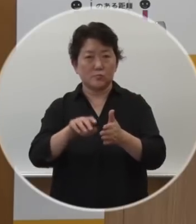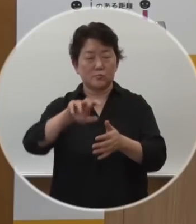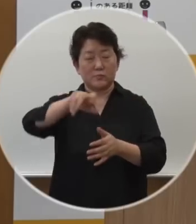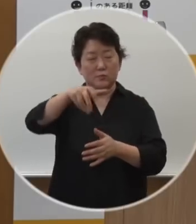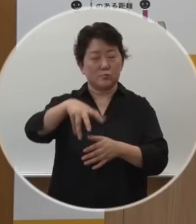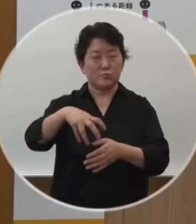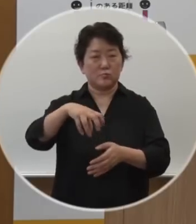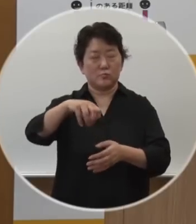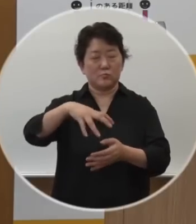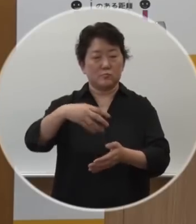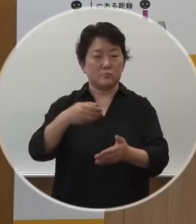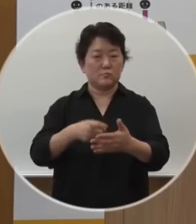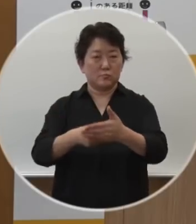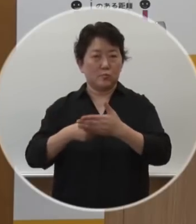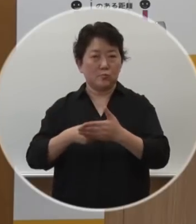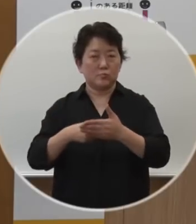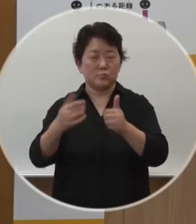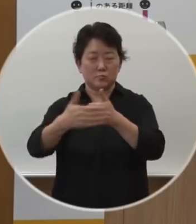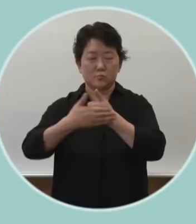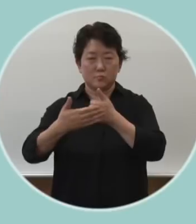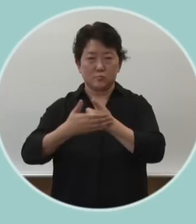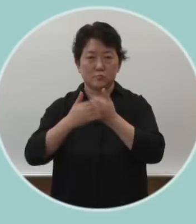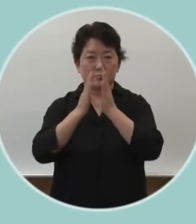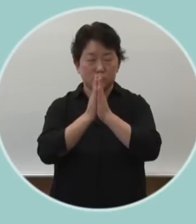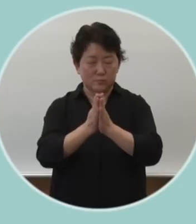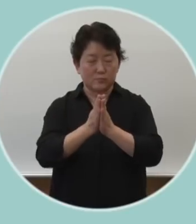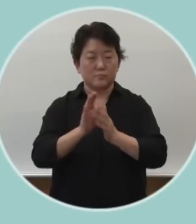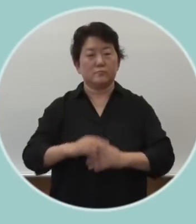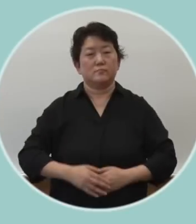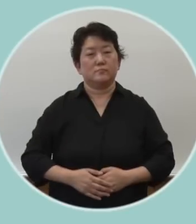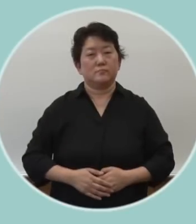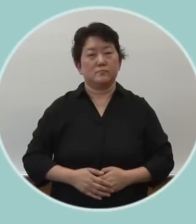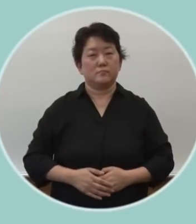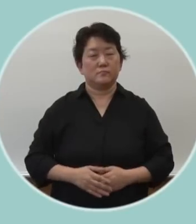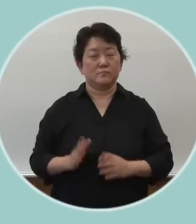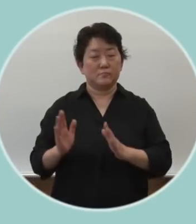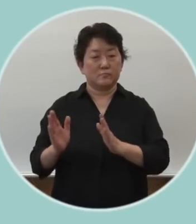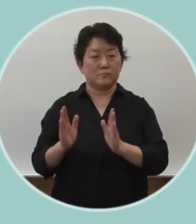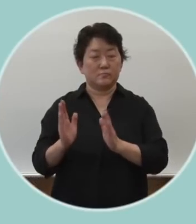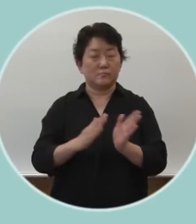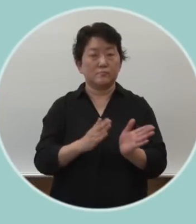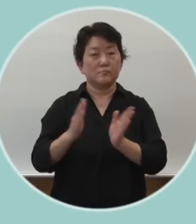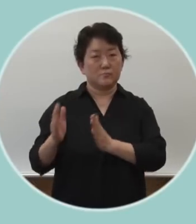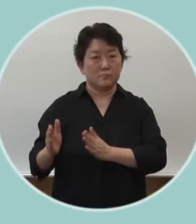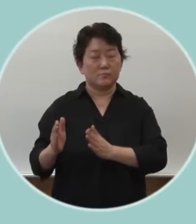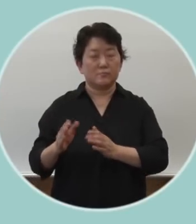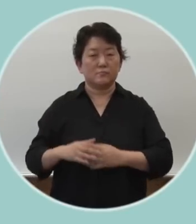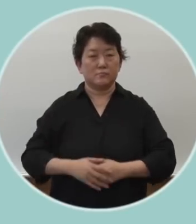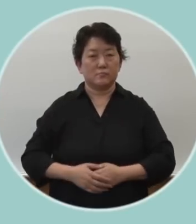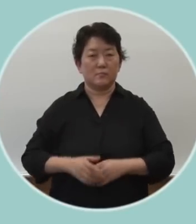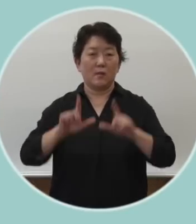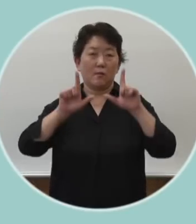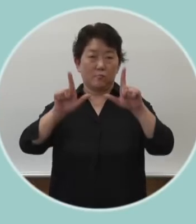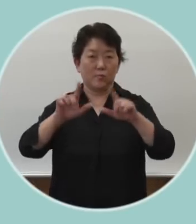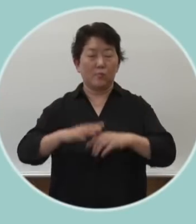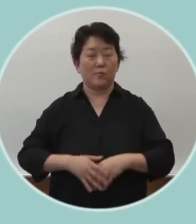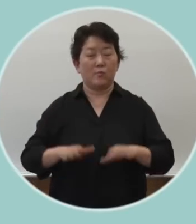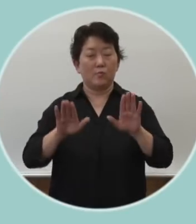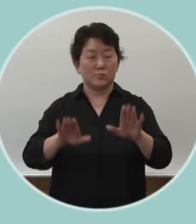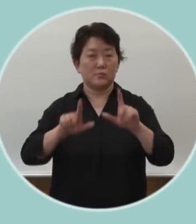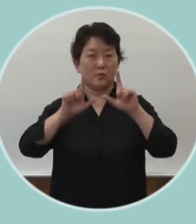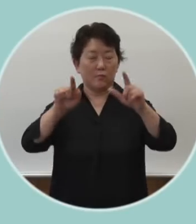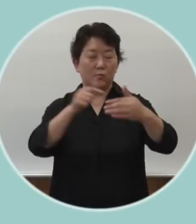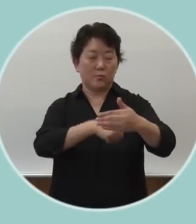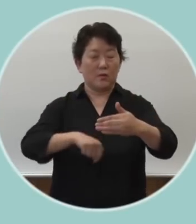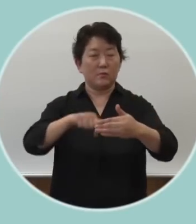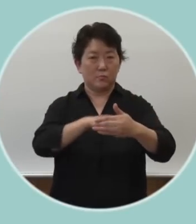をいただきますようお願い申し上げます。それでは記者発表に移ります。本日の発